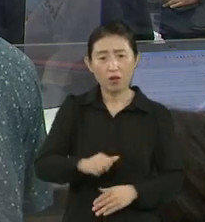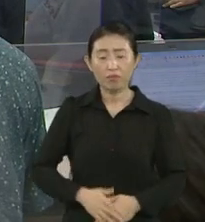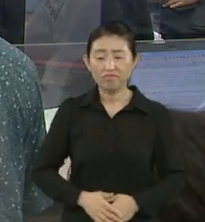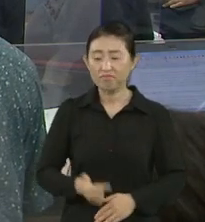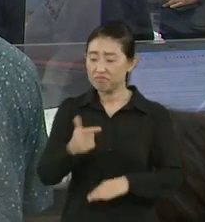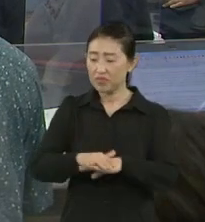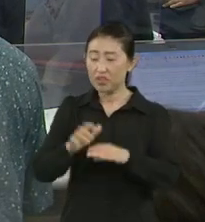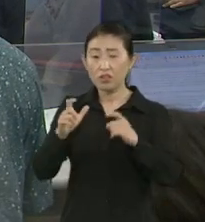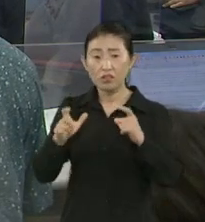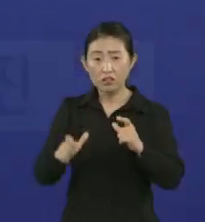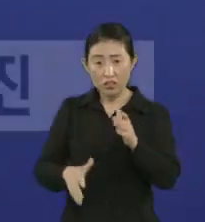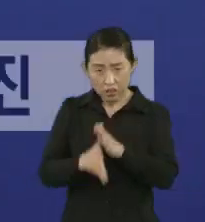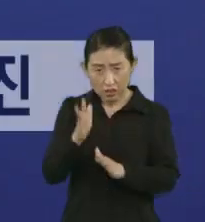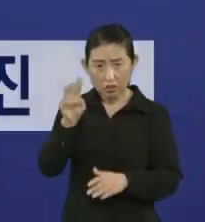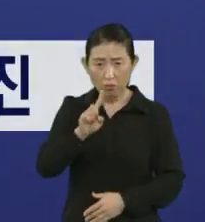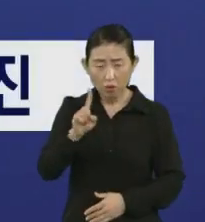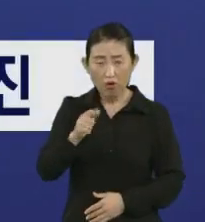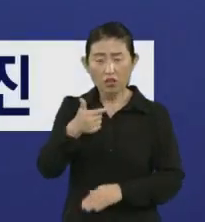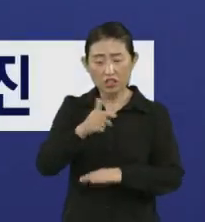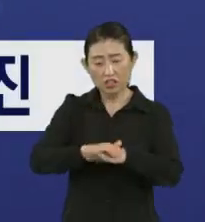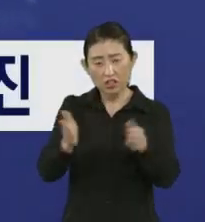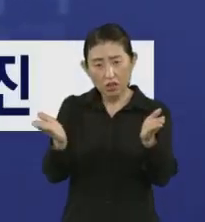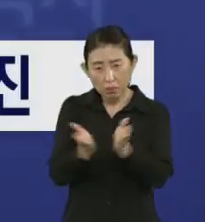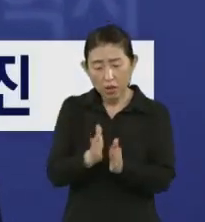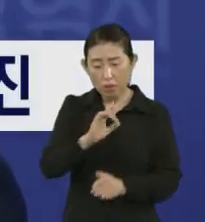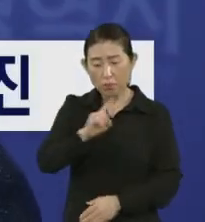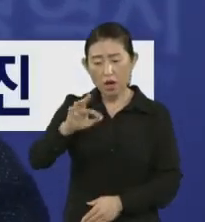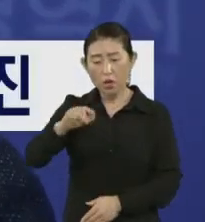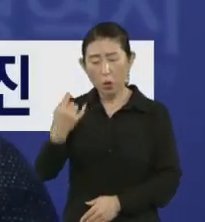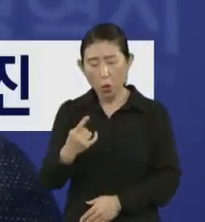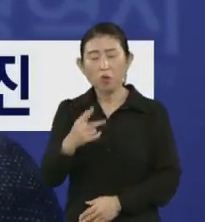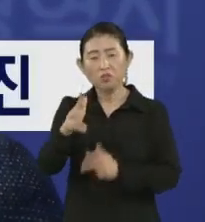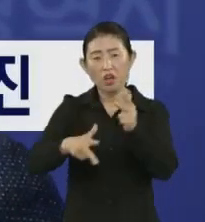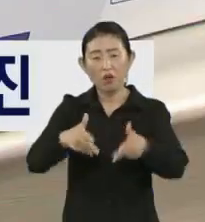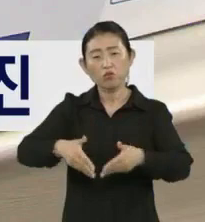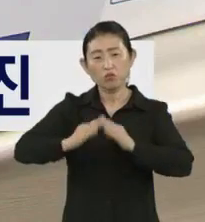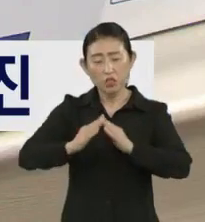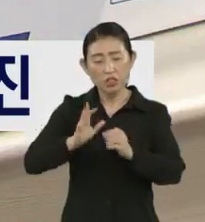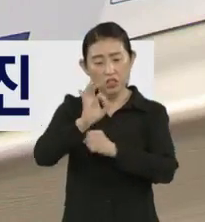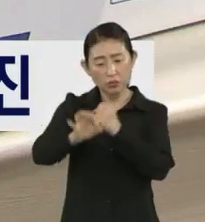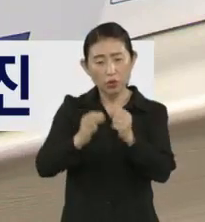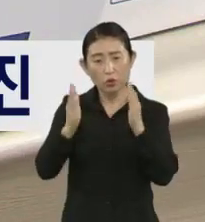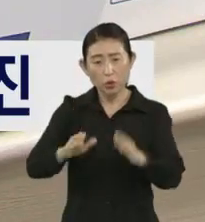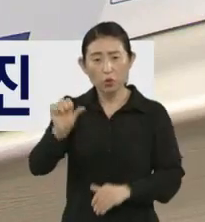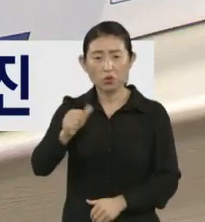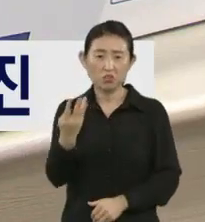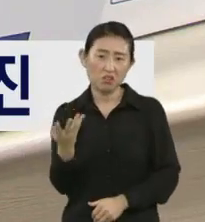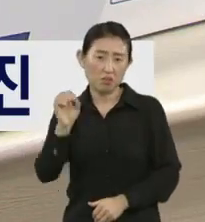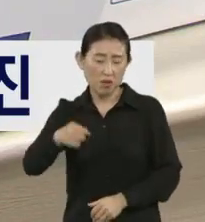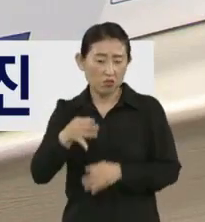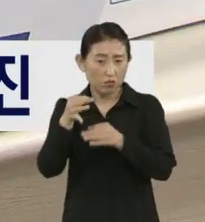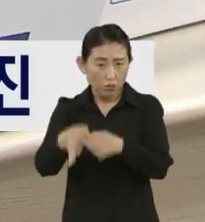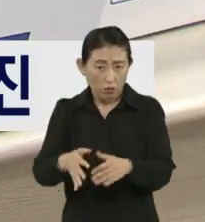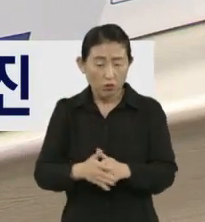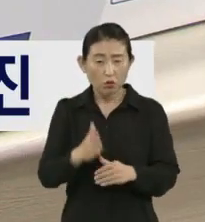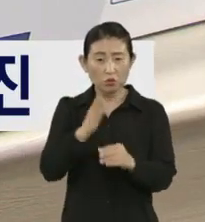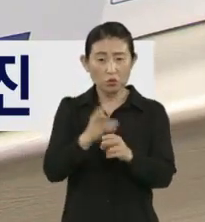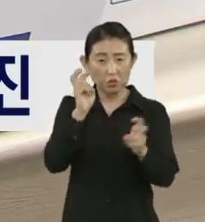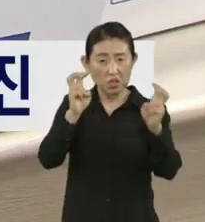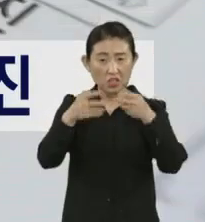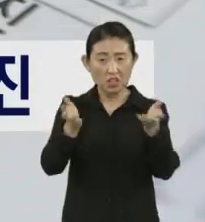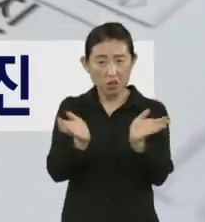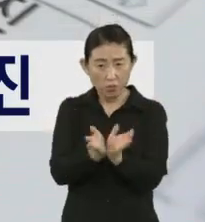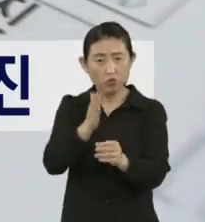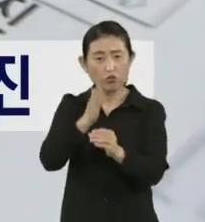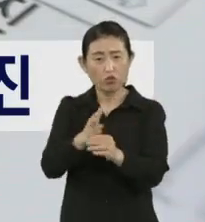결국 이와는 별개로 대전형 바이오 랩허브를 추진한다는 계획으로 10년 동안 5,400억 원을 투자해 중소벤처